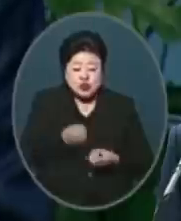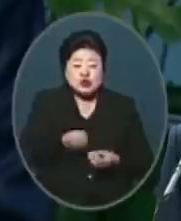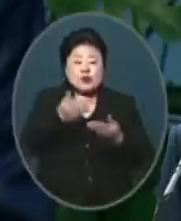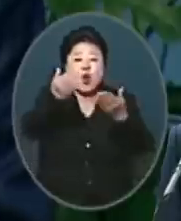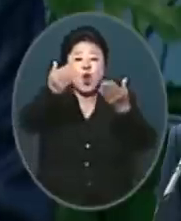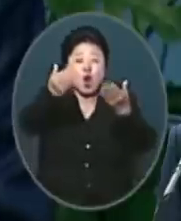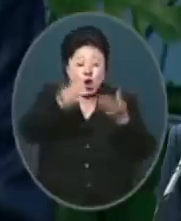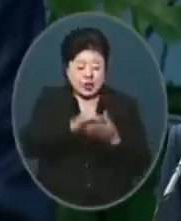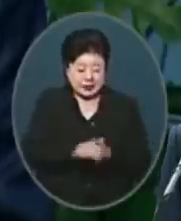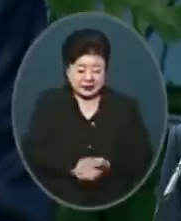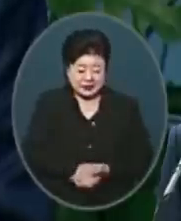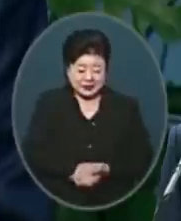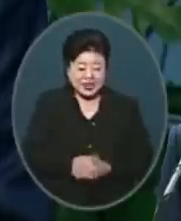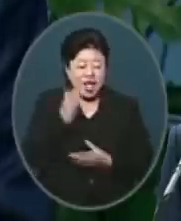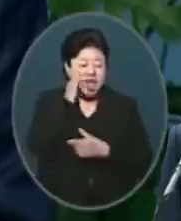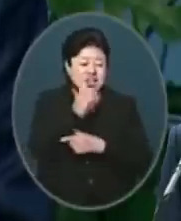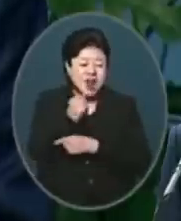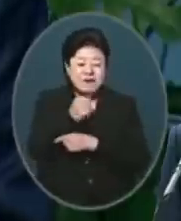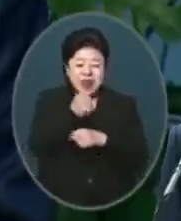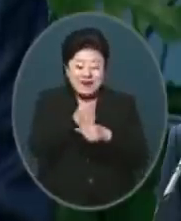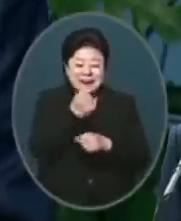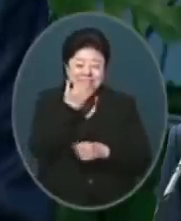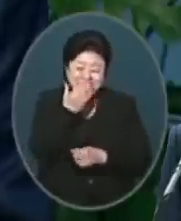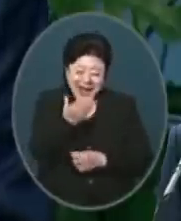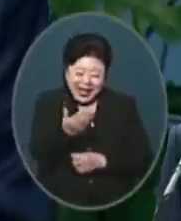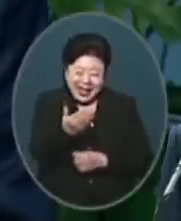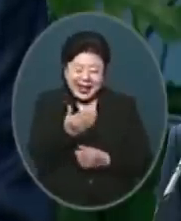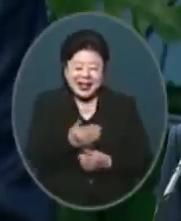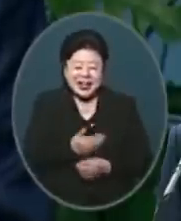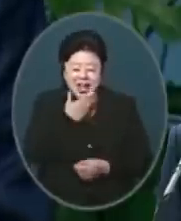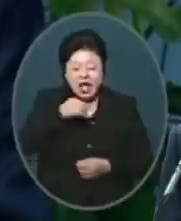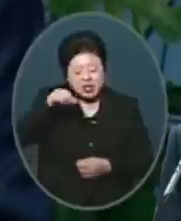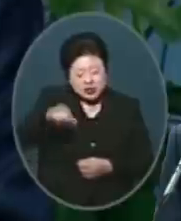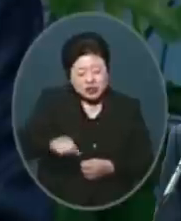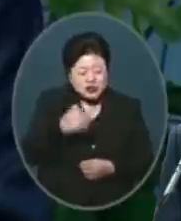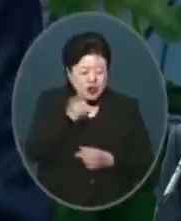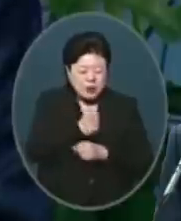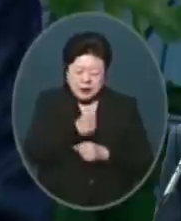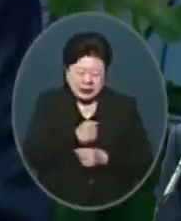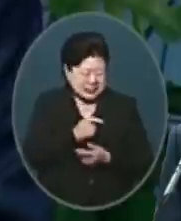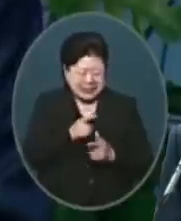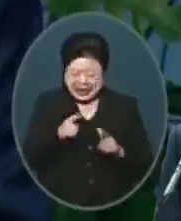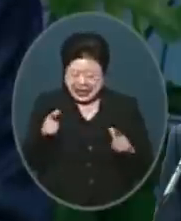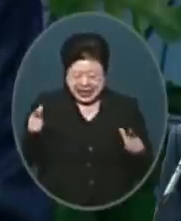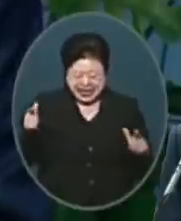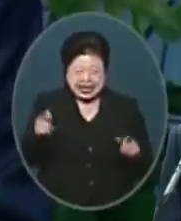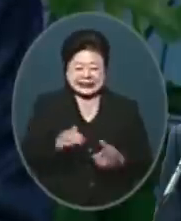축복이 열매를 맺지 저주가 열매를 맺지 않습니다.